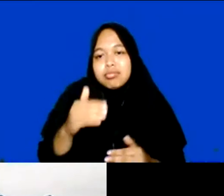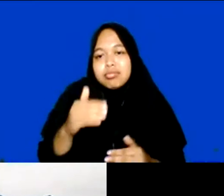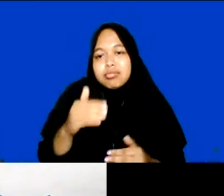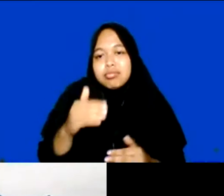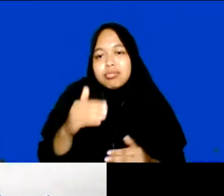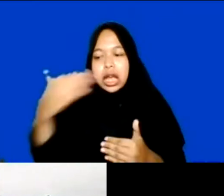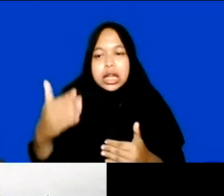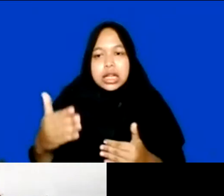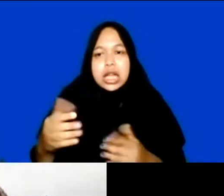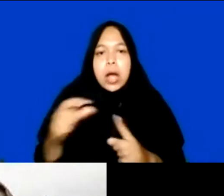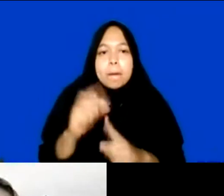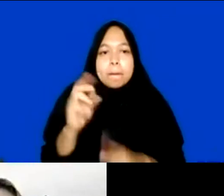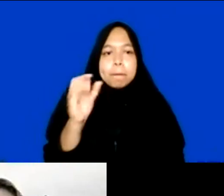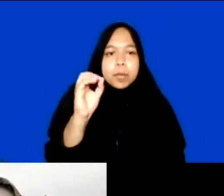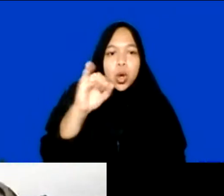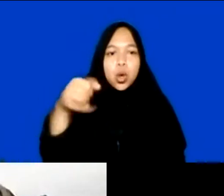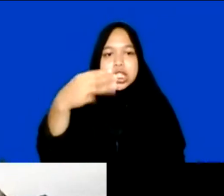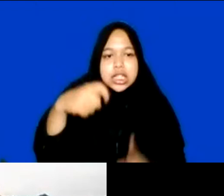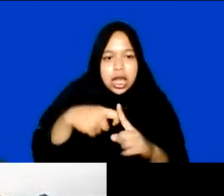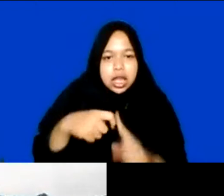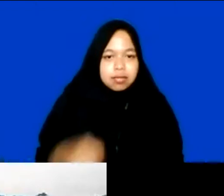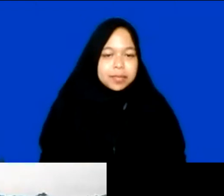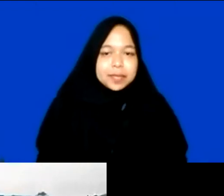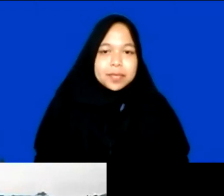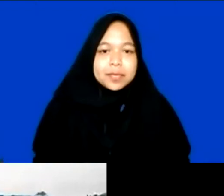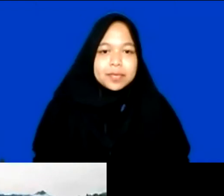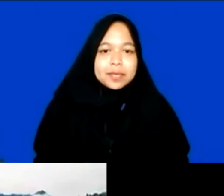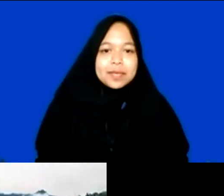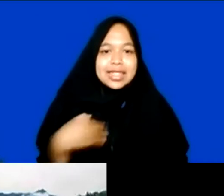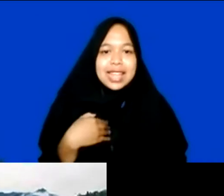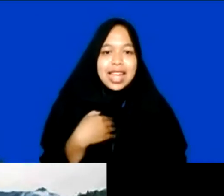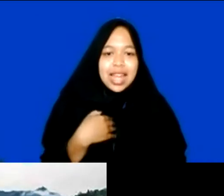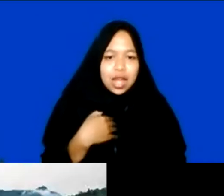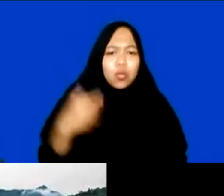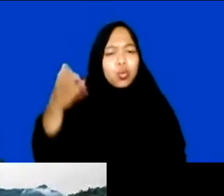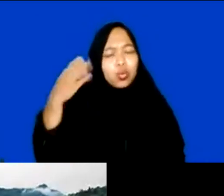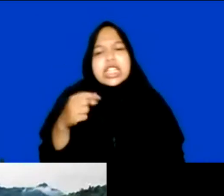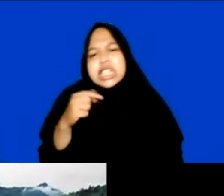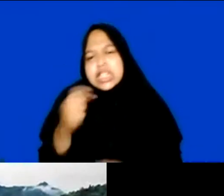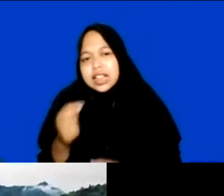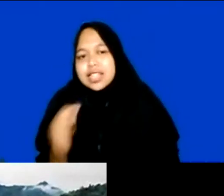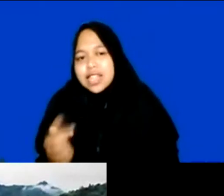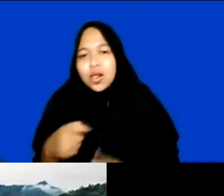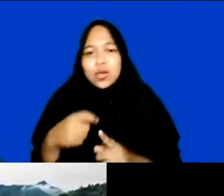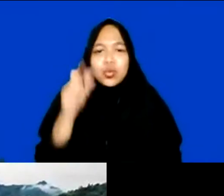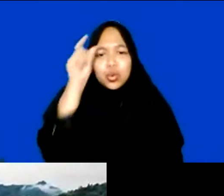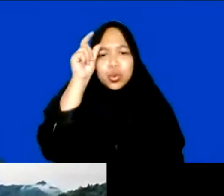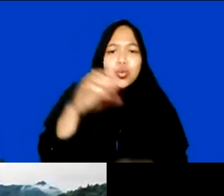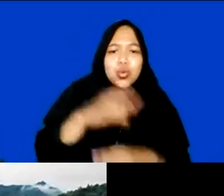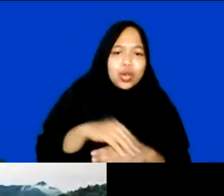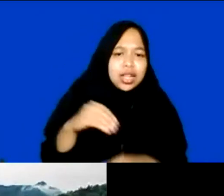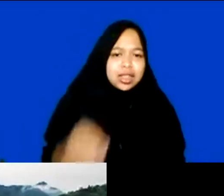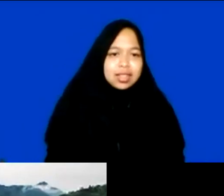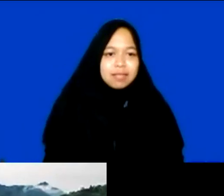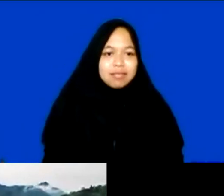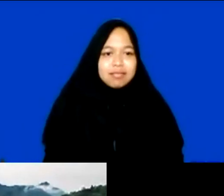Ya yang murah meriah dulu segala macam dan akhirnya bisa nyicil-nyicil kulitnya gitu kan. Ya seperti itu. Karena kulit